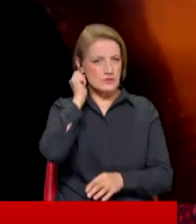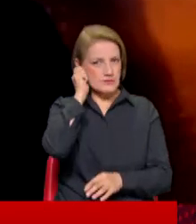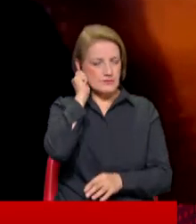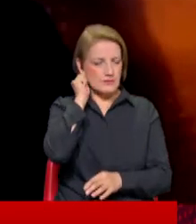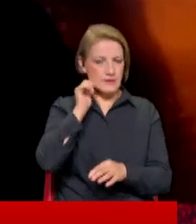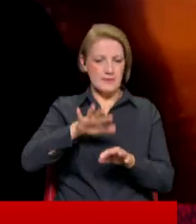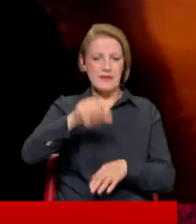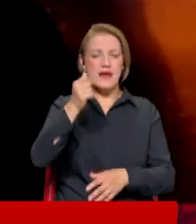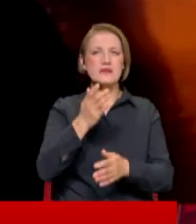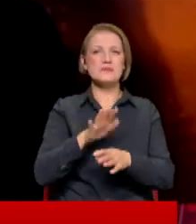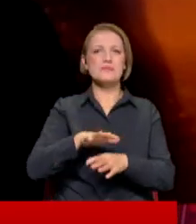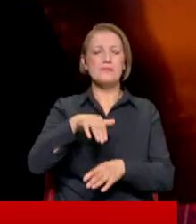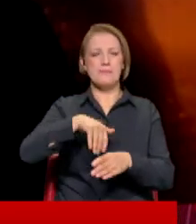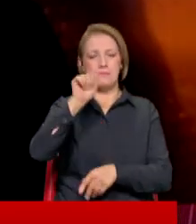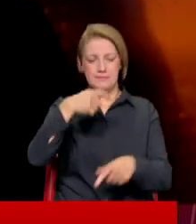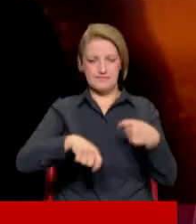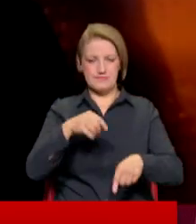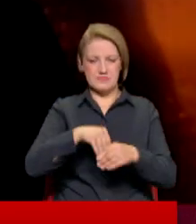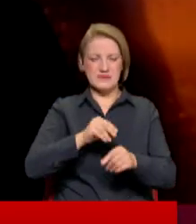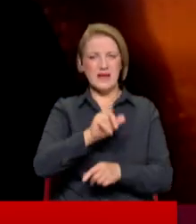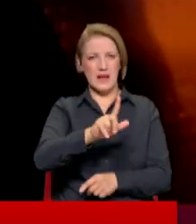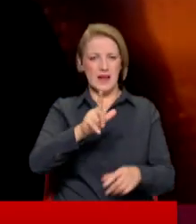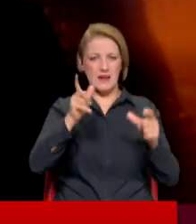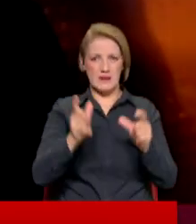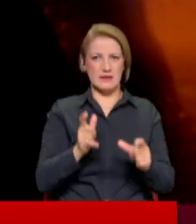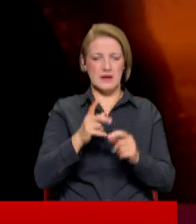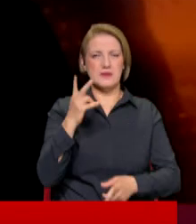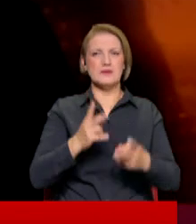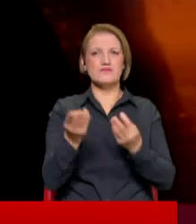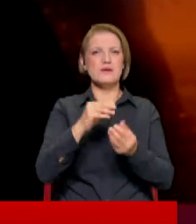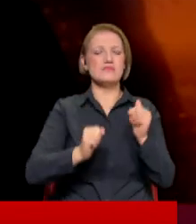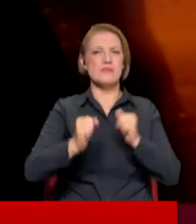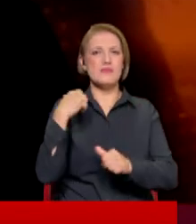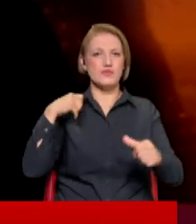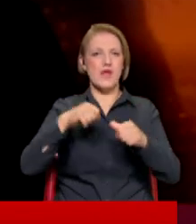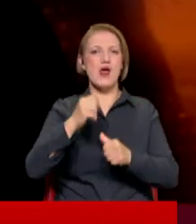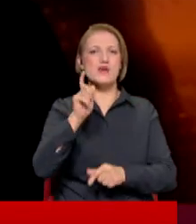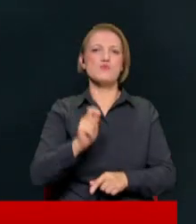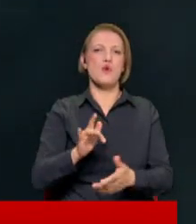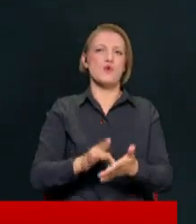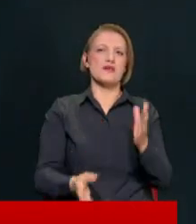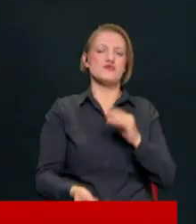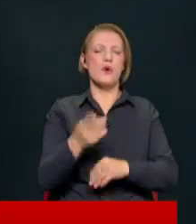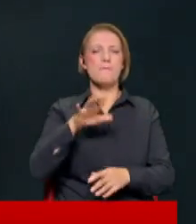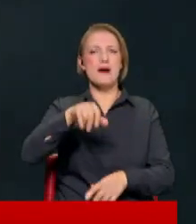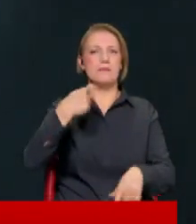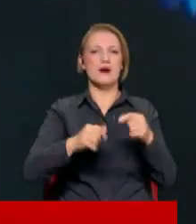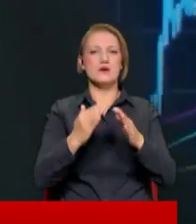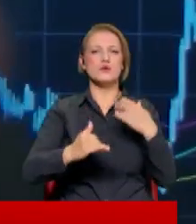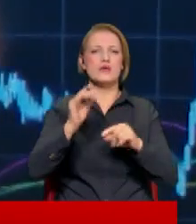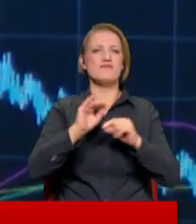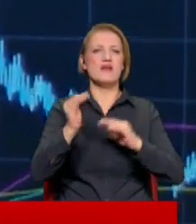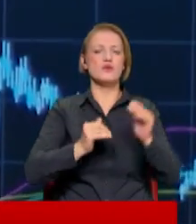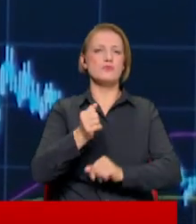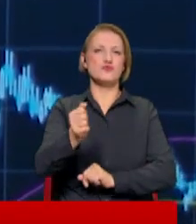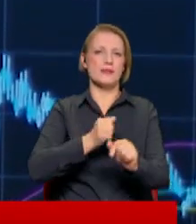adım Merkez Bankası açısından. Gerektiği anda gerekli faiz artışlarının tekrar yapılacağını da ortaya koyuyor. Merkez Bankası yüksek